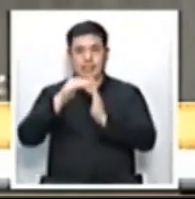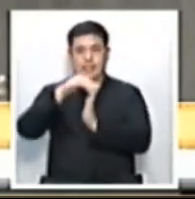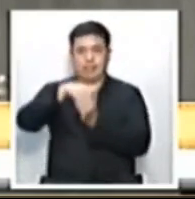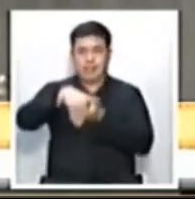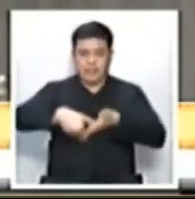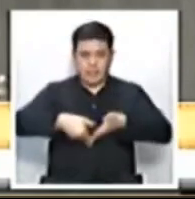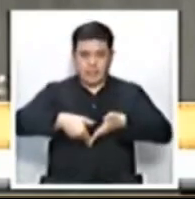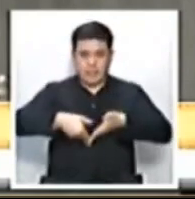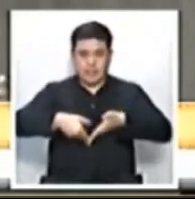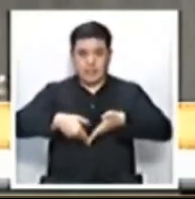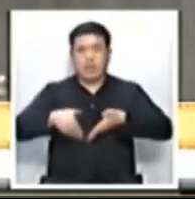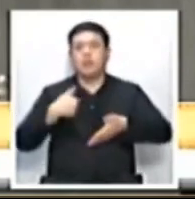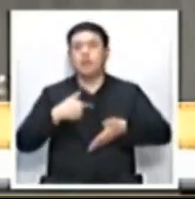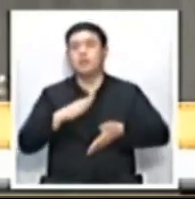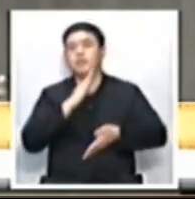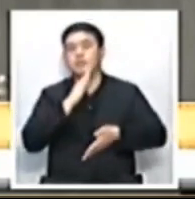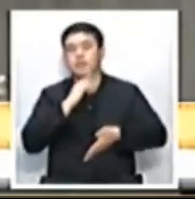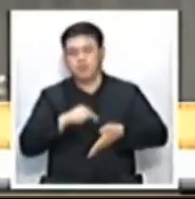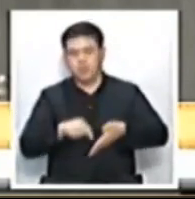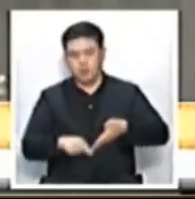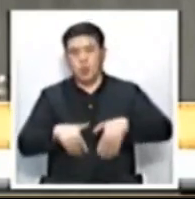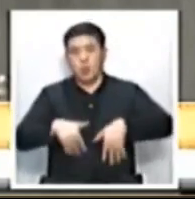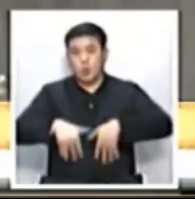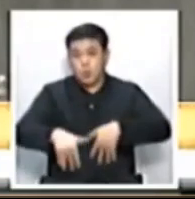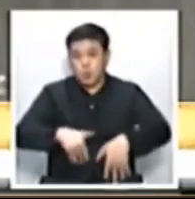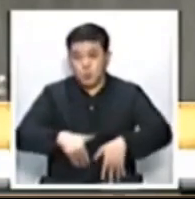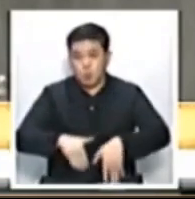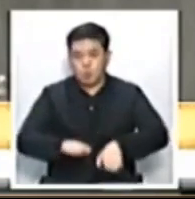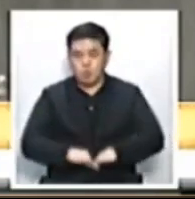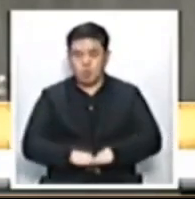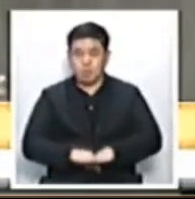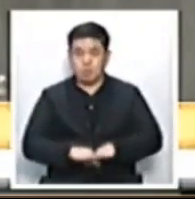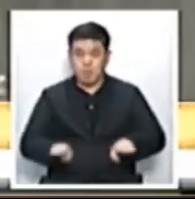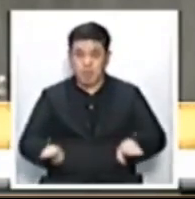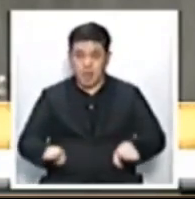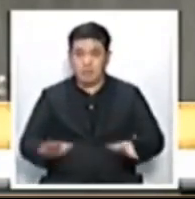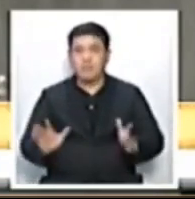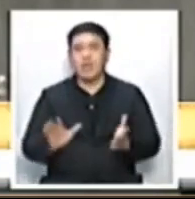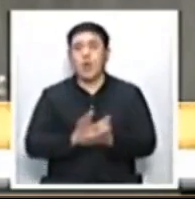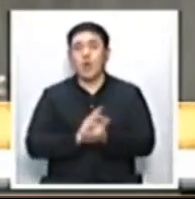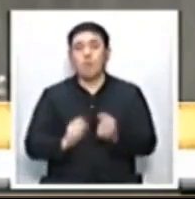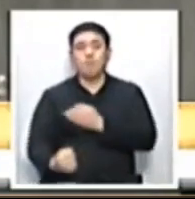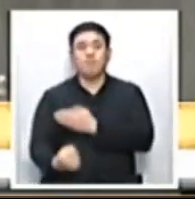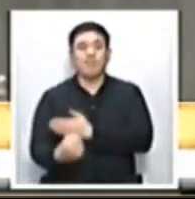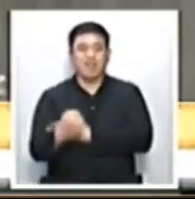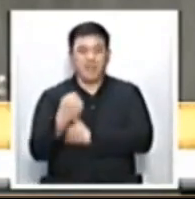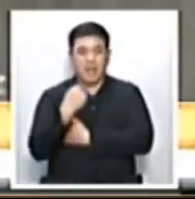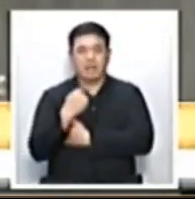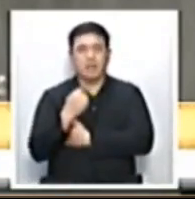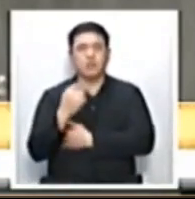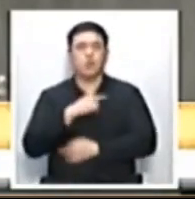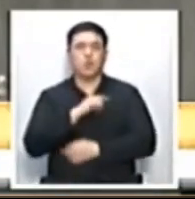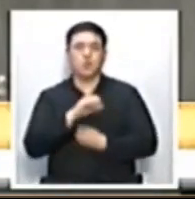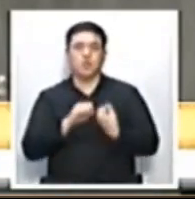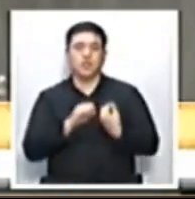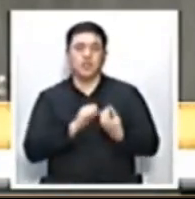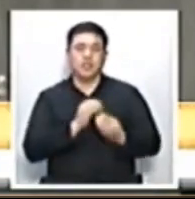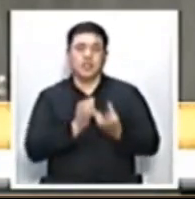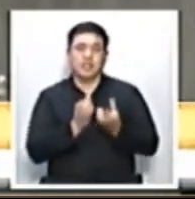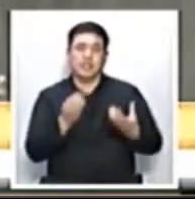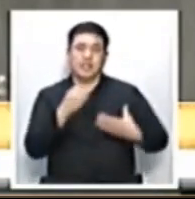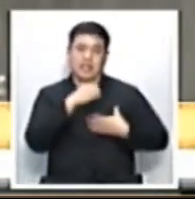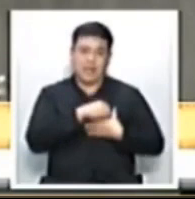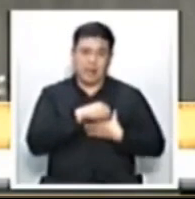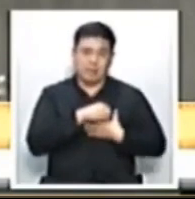เป็นฐานเริ่มขึ้นจากฐานที่สร้างรากฐานสังคมที่แข็งแรงยึดมั่นในศีลธรรมจรรยาส